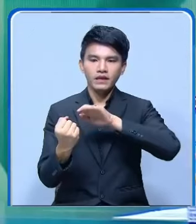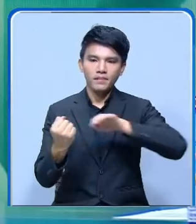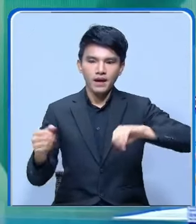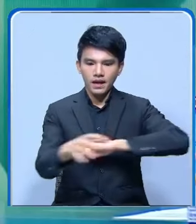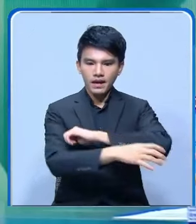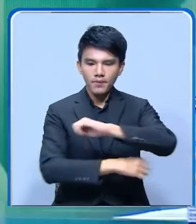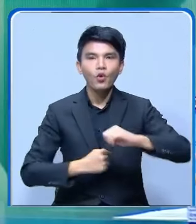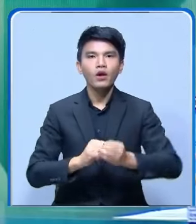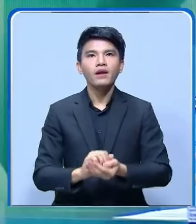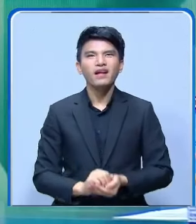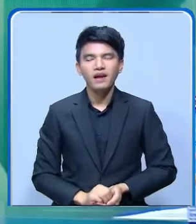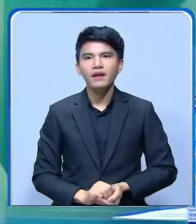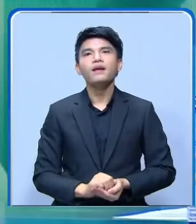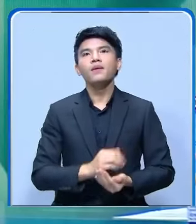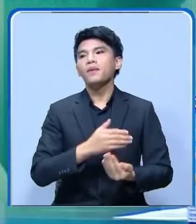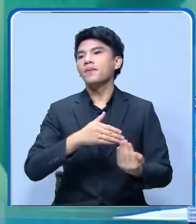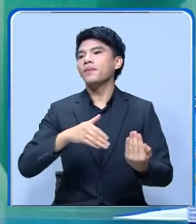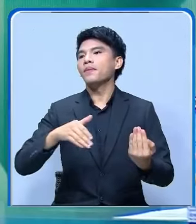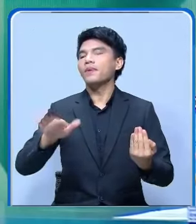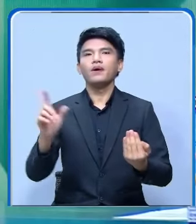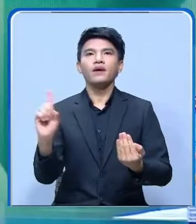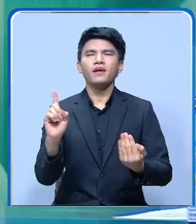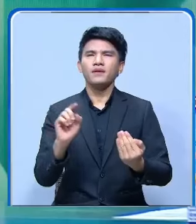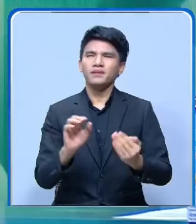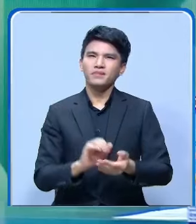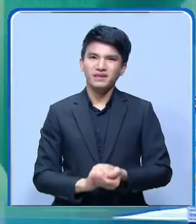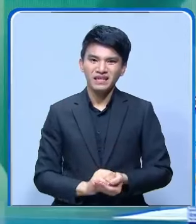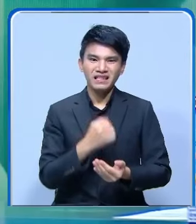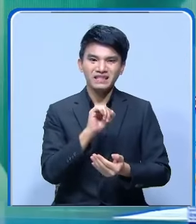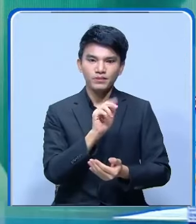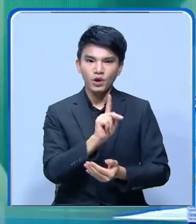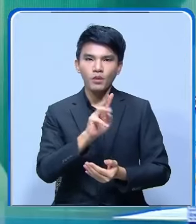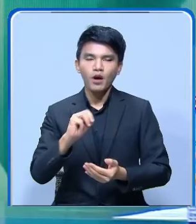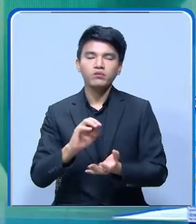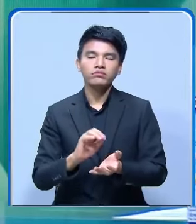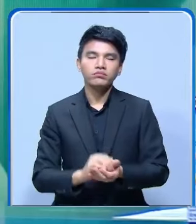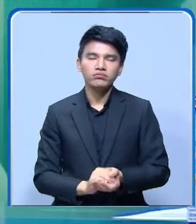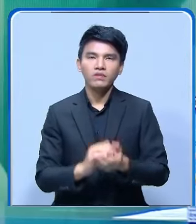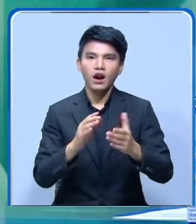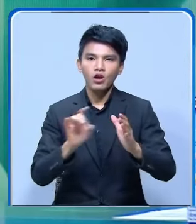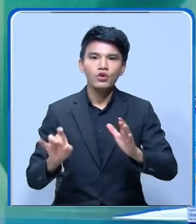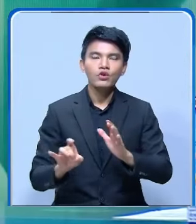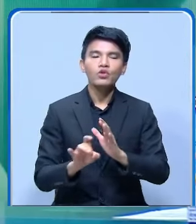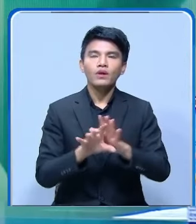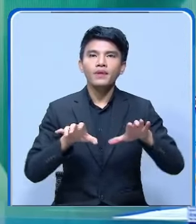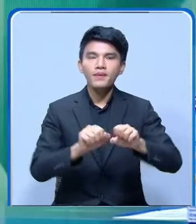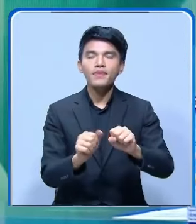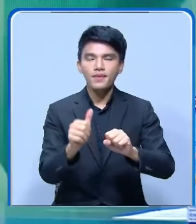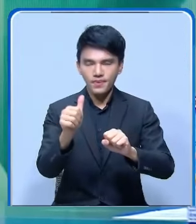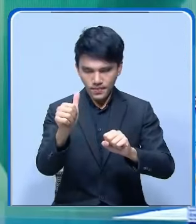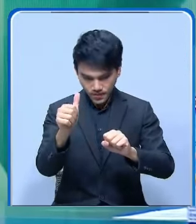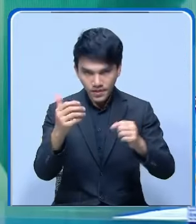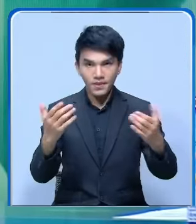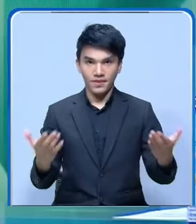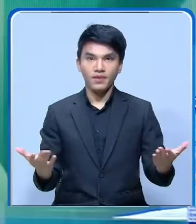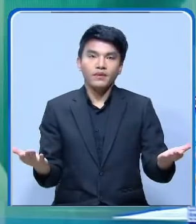ราชบุรีหนีข้ามจังหวัดเลยทีเดียวระยะทางไม่น้อยเป็น10กิโลเมตรเลยทีเดียวนะคะสุดท้ายจนมุมถูกจับได้แล้วก็อ้างแบ